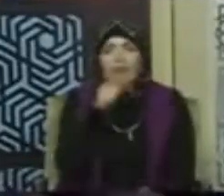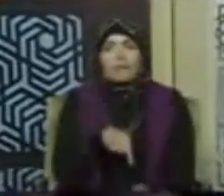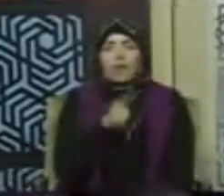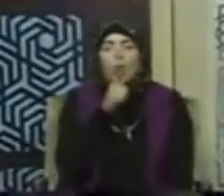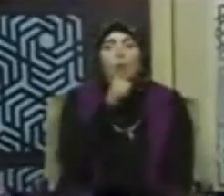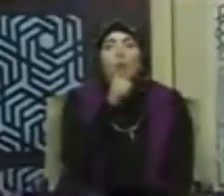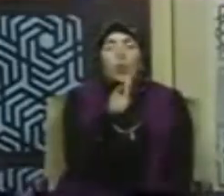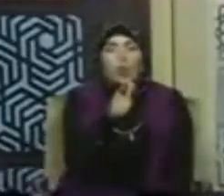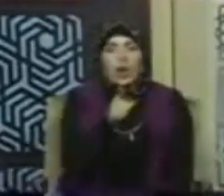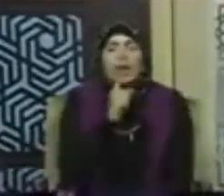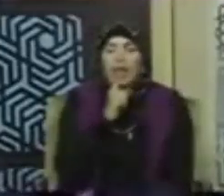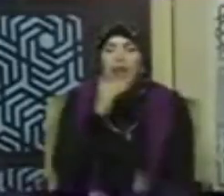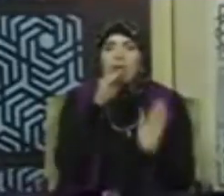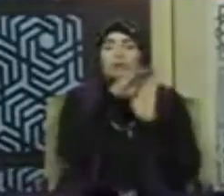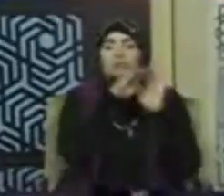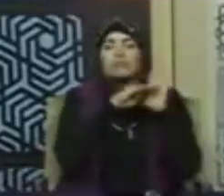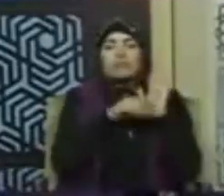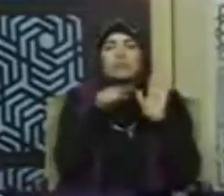تحديدا